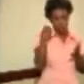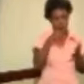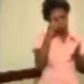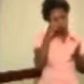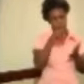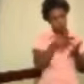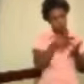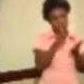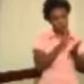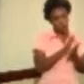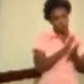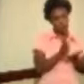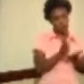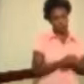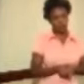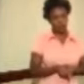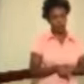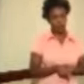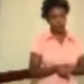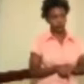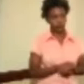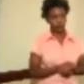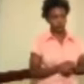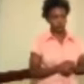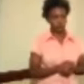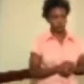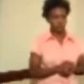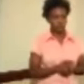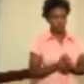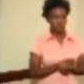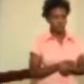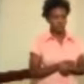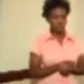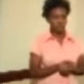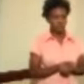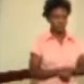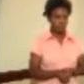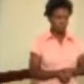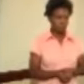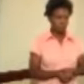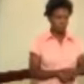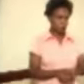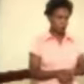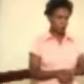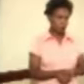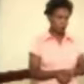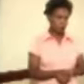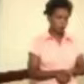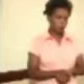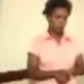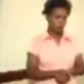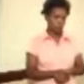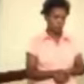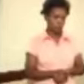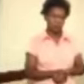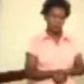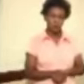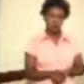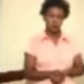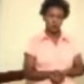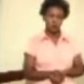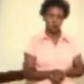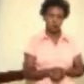qu'on n'est pas loin d'arriver où on veut arriver. Bien, et merci. Alors, une dernière relance des journalistes pour nous clôturer et partir ça. Oui, merci. Alors,